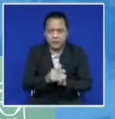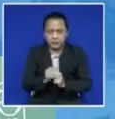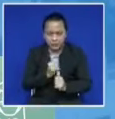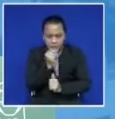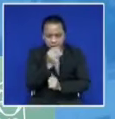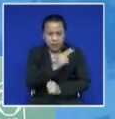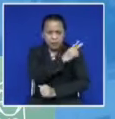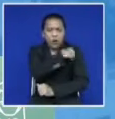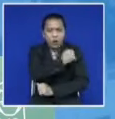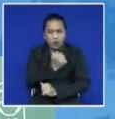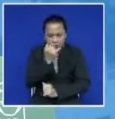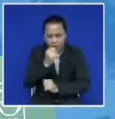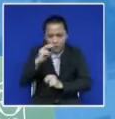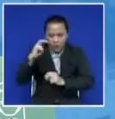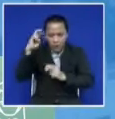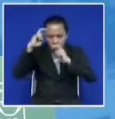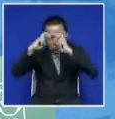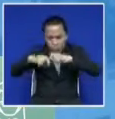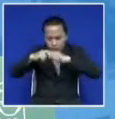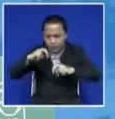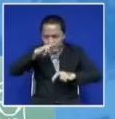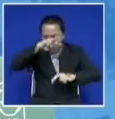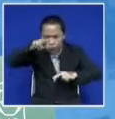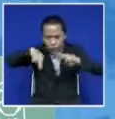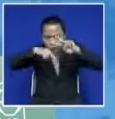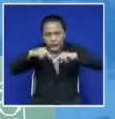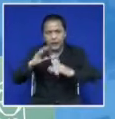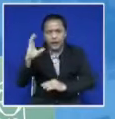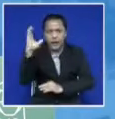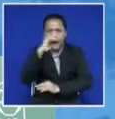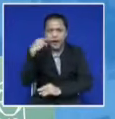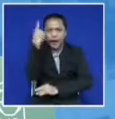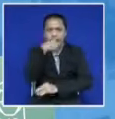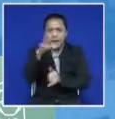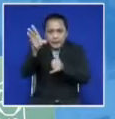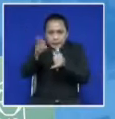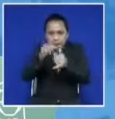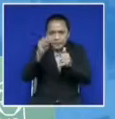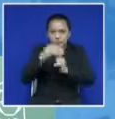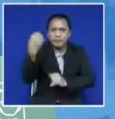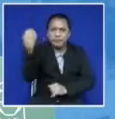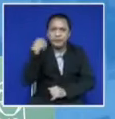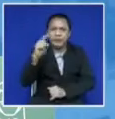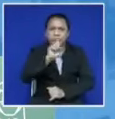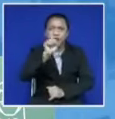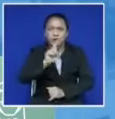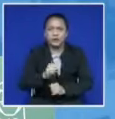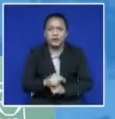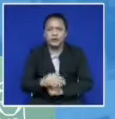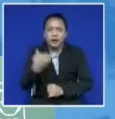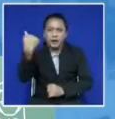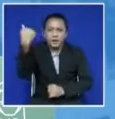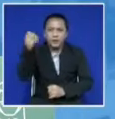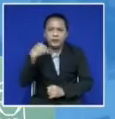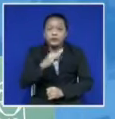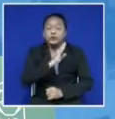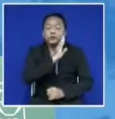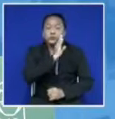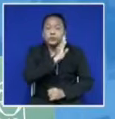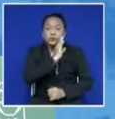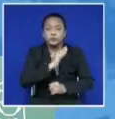ปทำการสำรวจนะครับดูว่ามีผู้ติดเชื้อนี่อย่างไรบ้างนะครับก็ข้อพอไปพบว่า